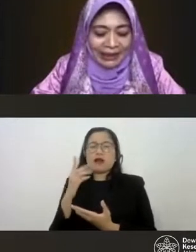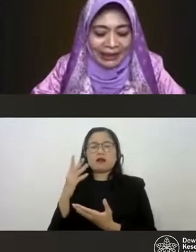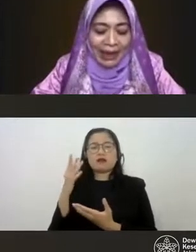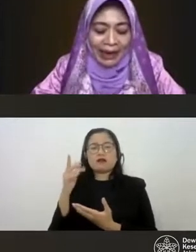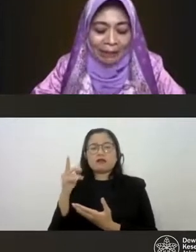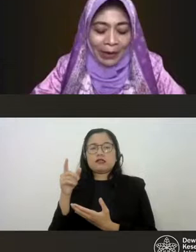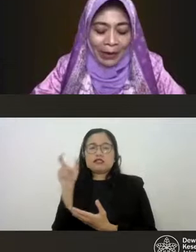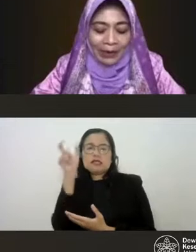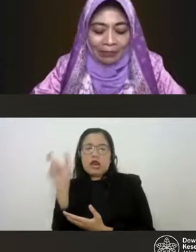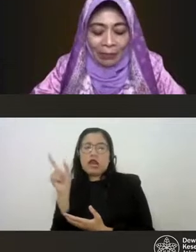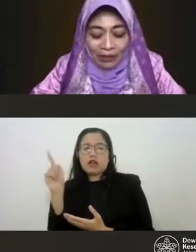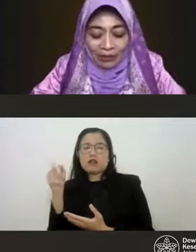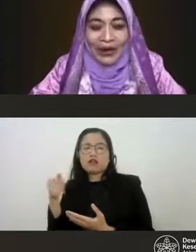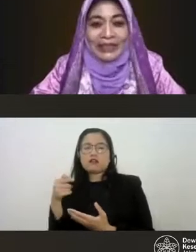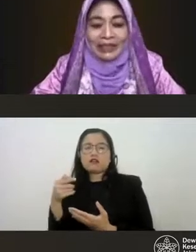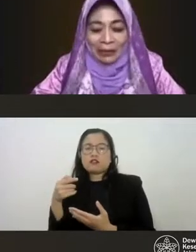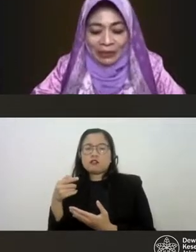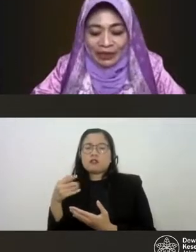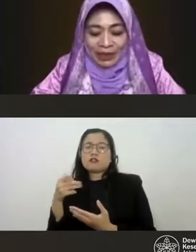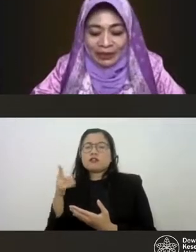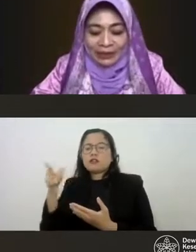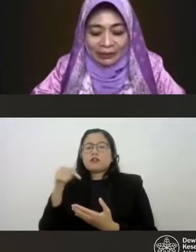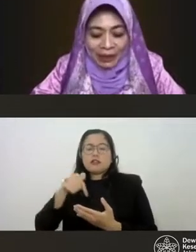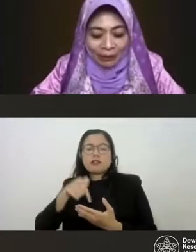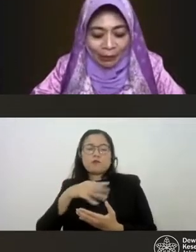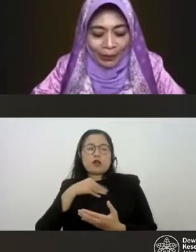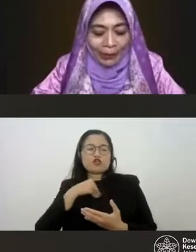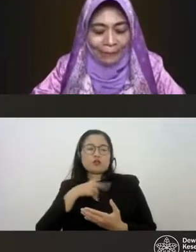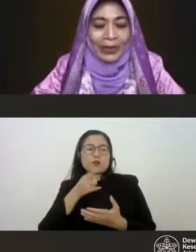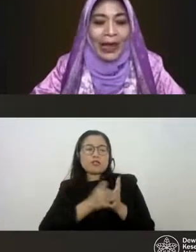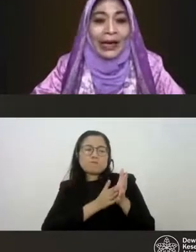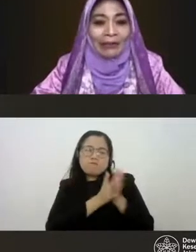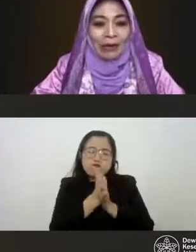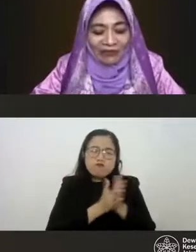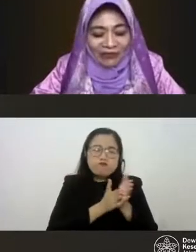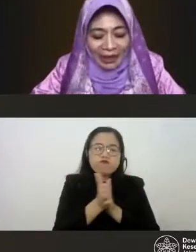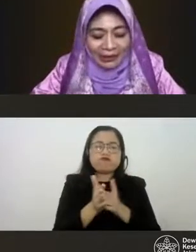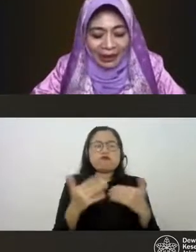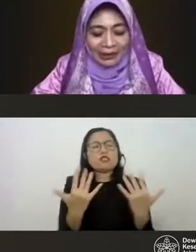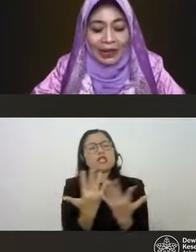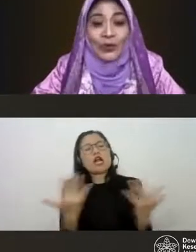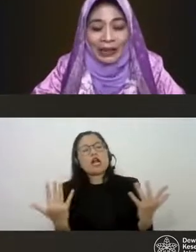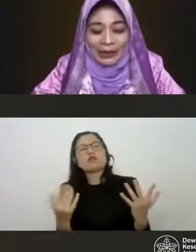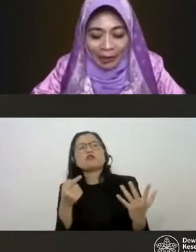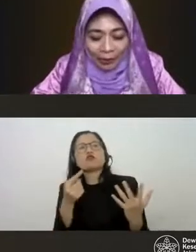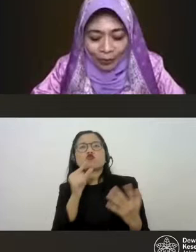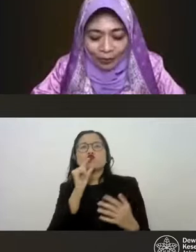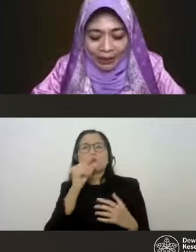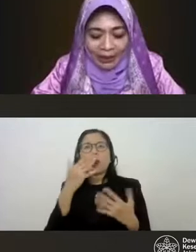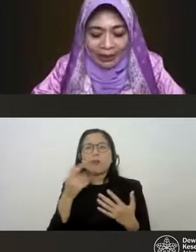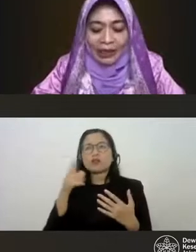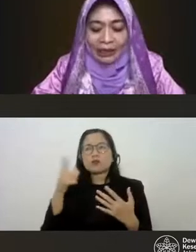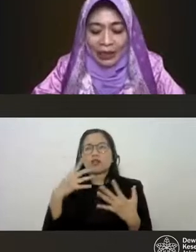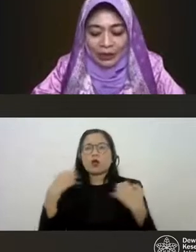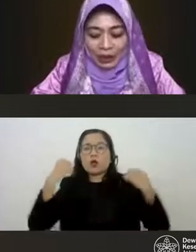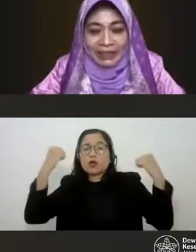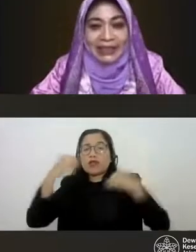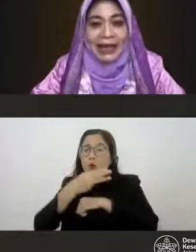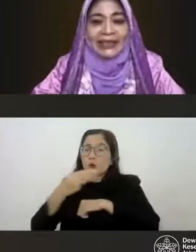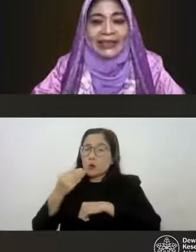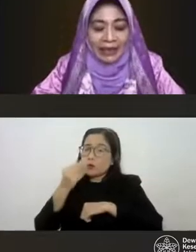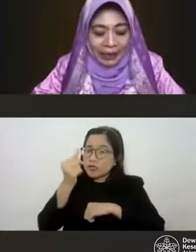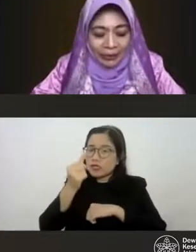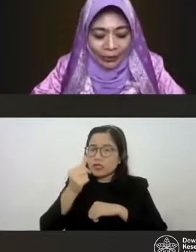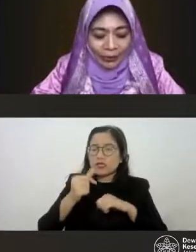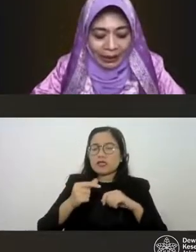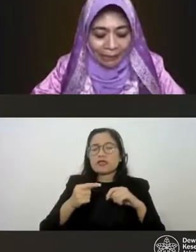konteks inilah agama memotivasi manusia sedemikian rupa agar memanfaatkan kekuatan ekonomi, kemajuan